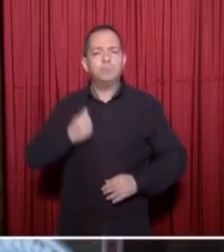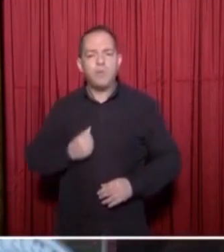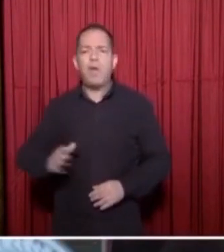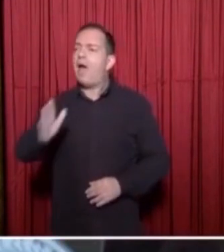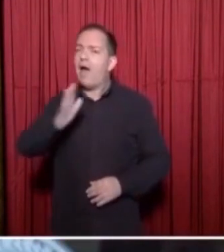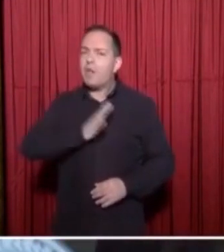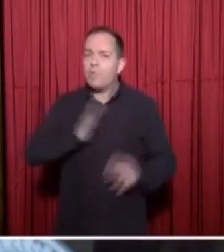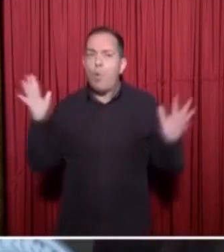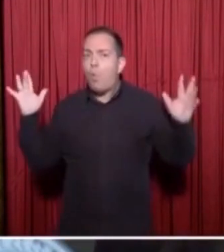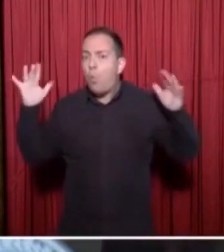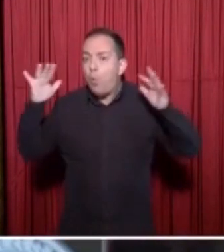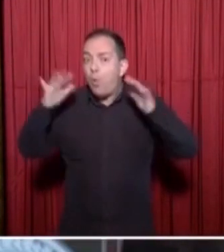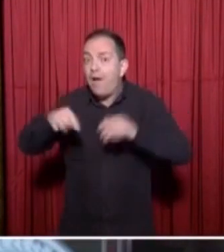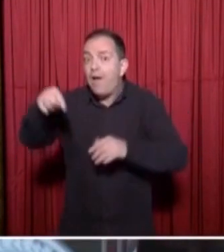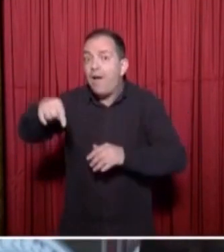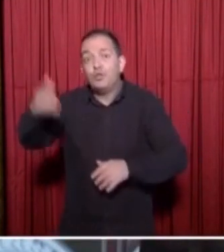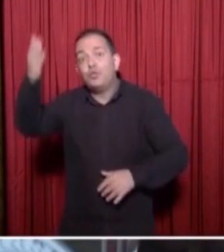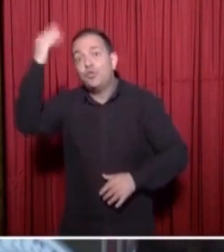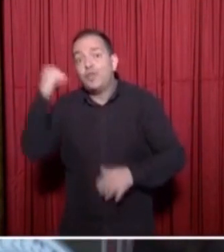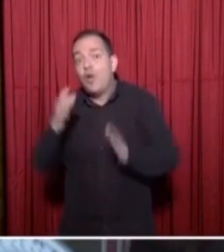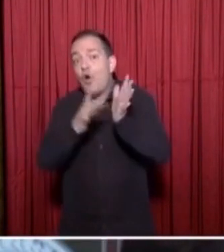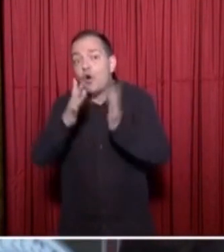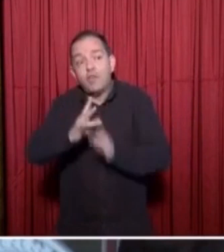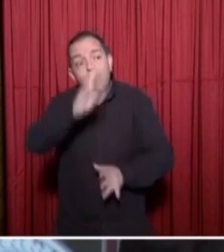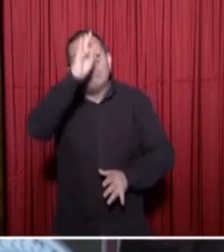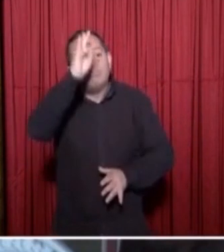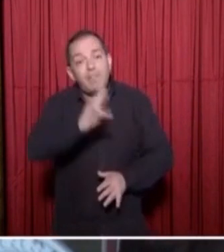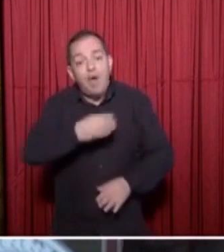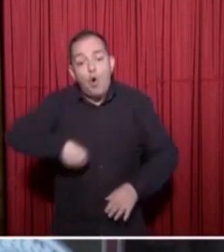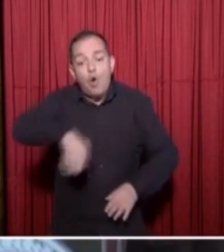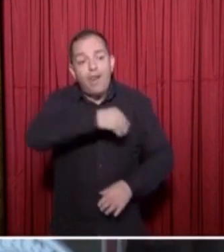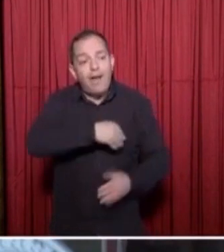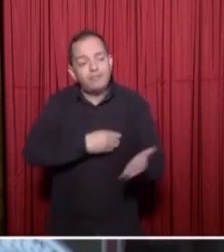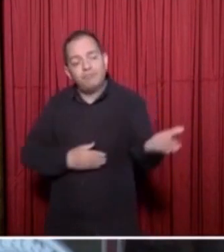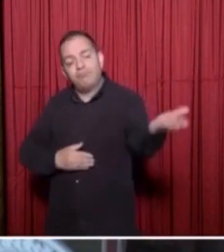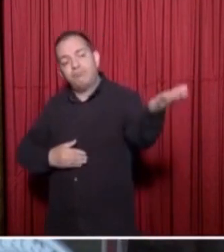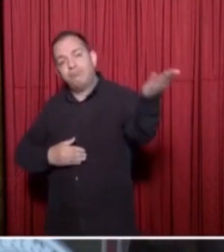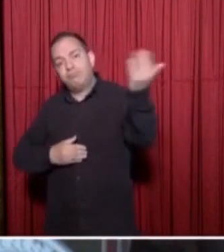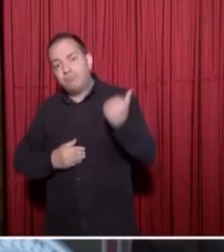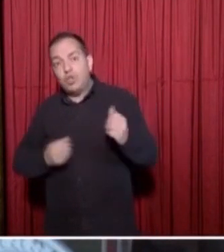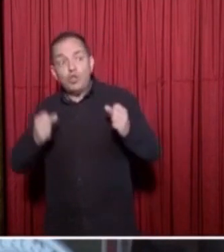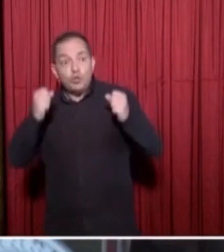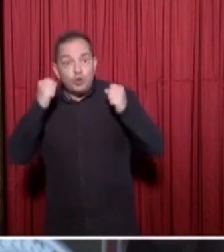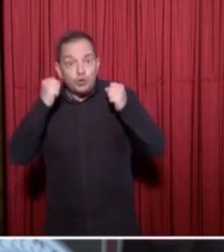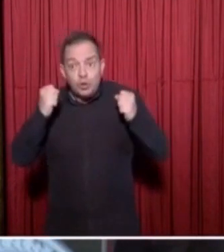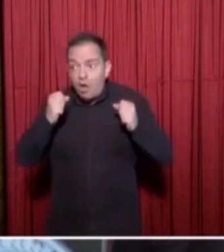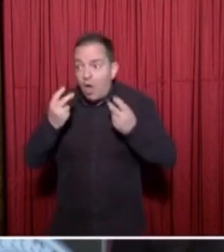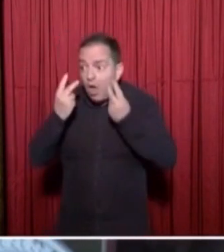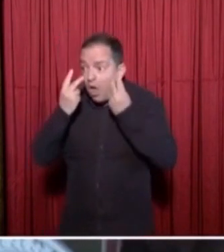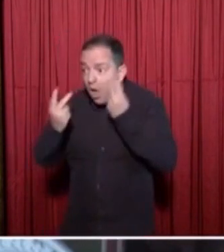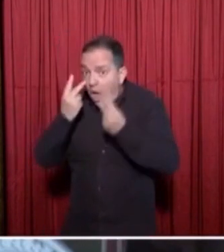εμαρτύριο όχλος, όν μετά του Ιησού, ότε τον Λάζαρον, εφώνησεν εκ του